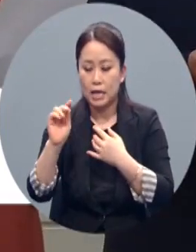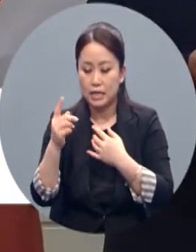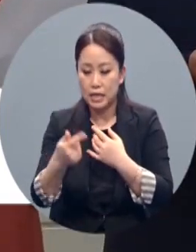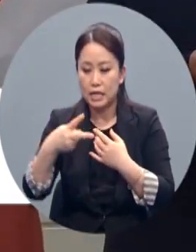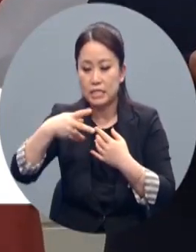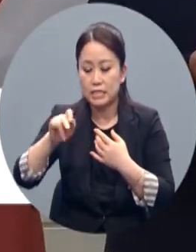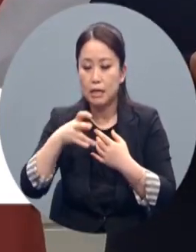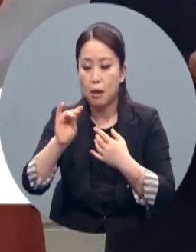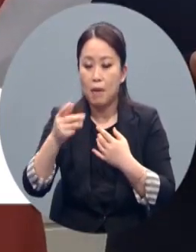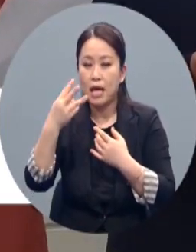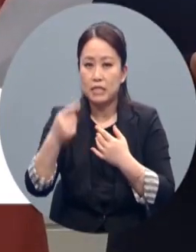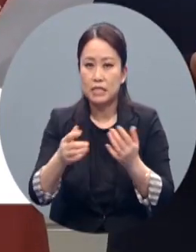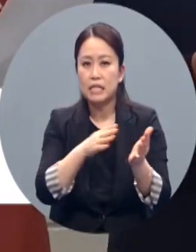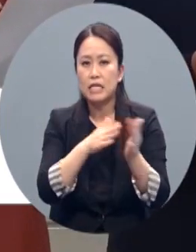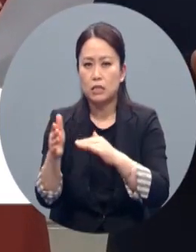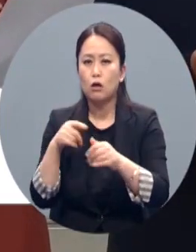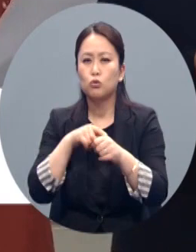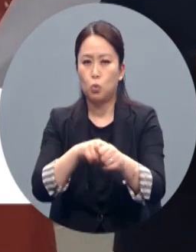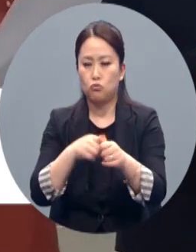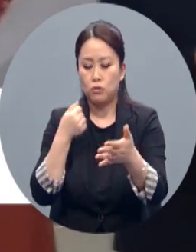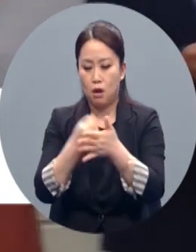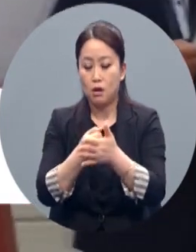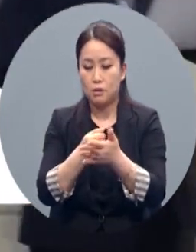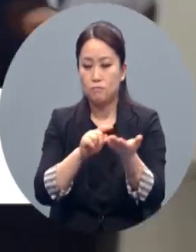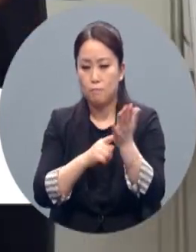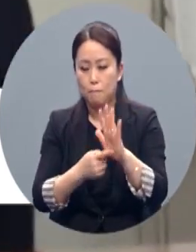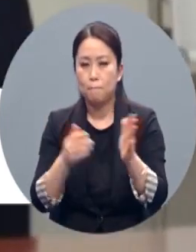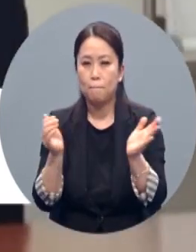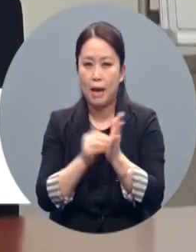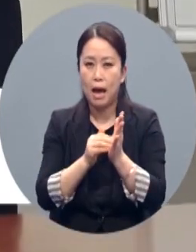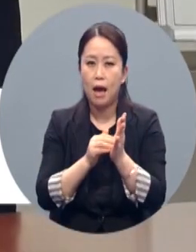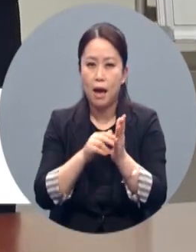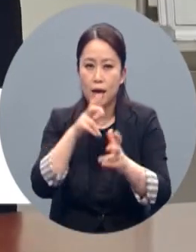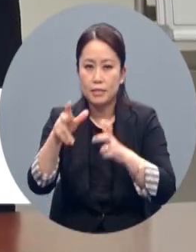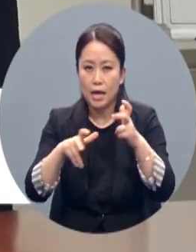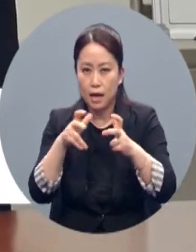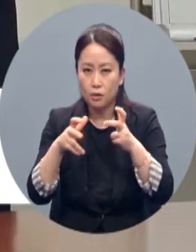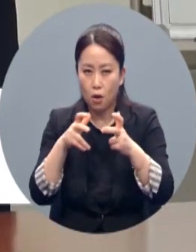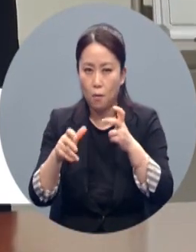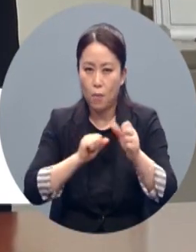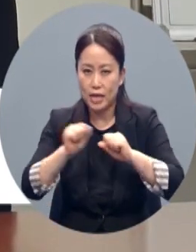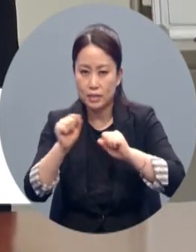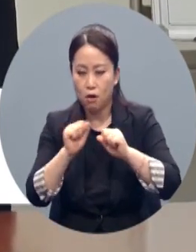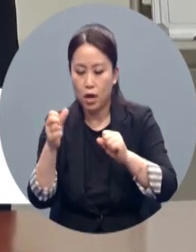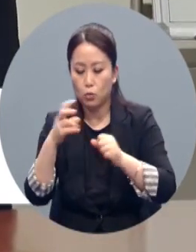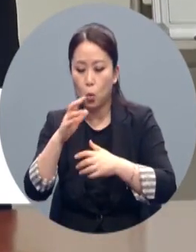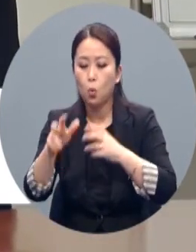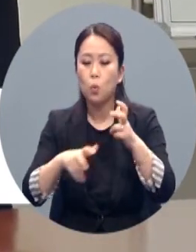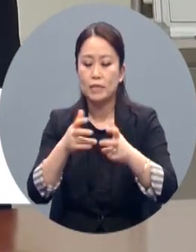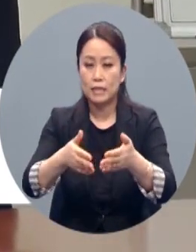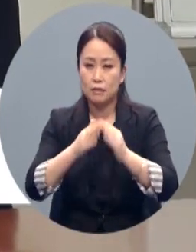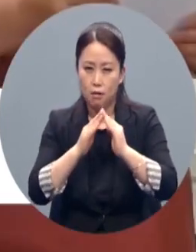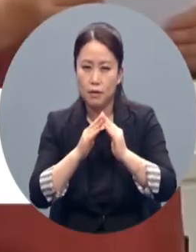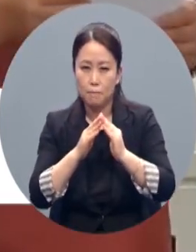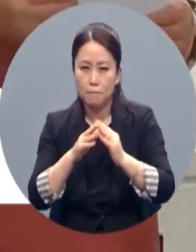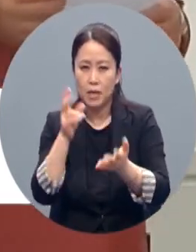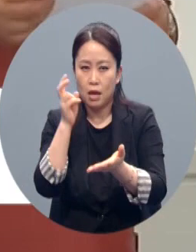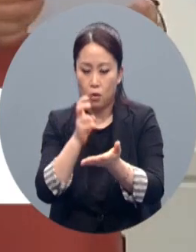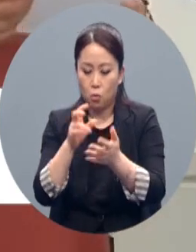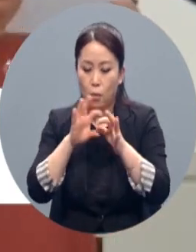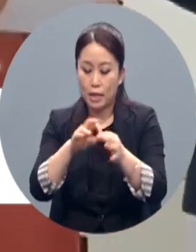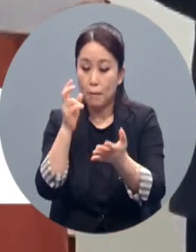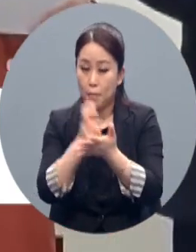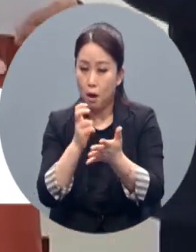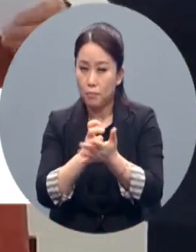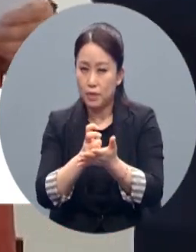발표했습니다 이들은 산업집적활성화 및 공장설립에 관한 법 개정으로 지자체가 공장 이전을 지원할